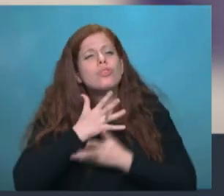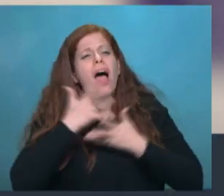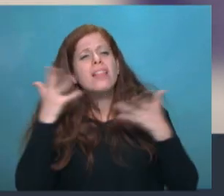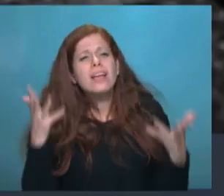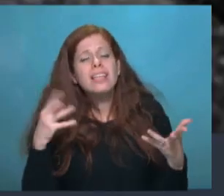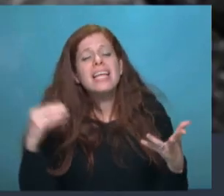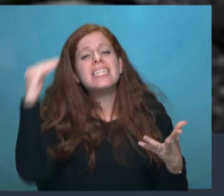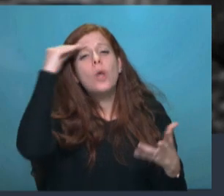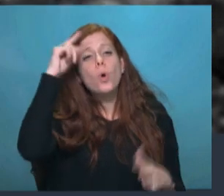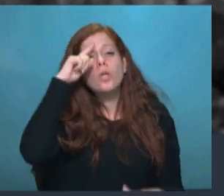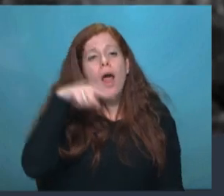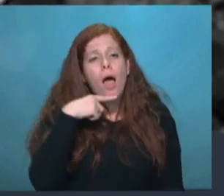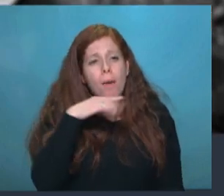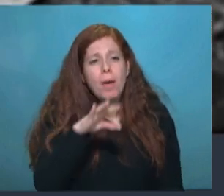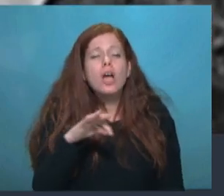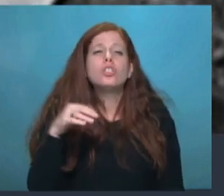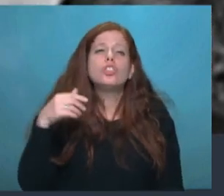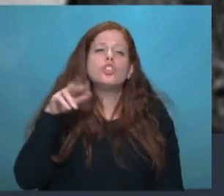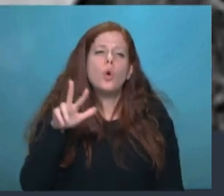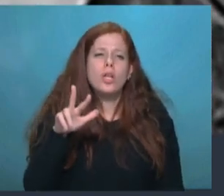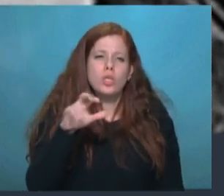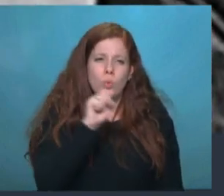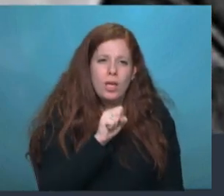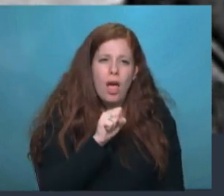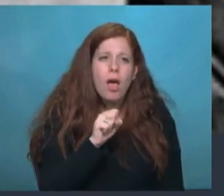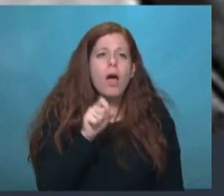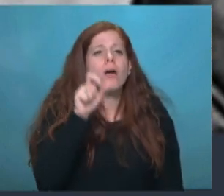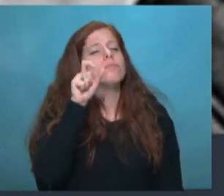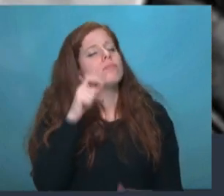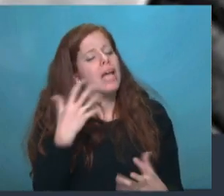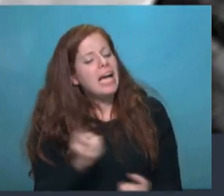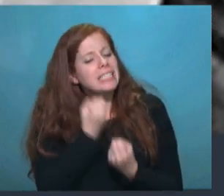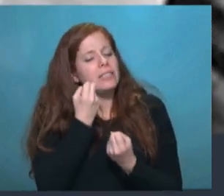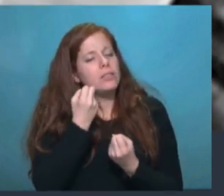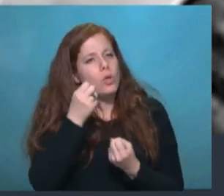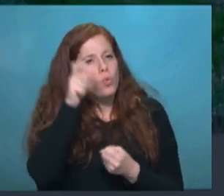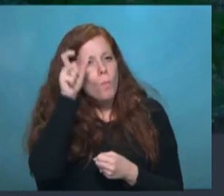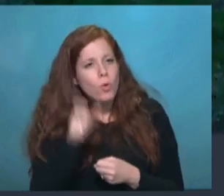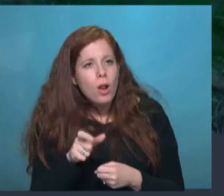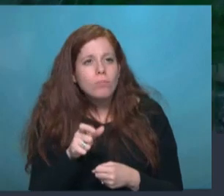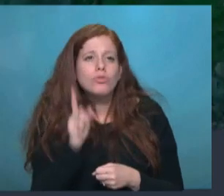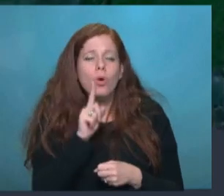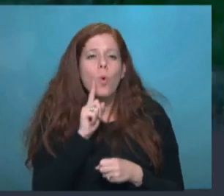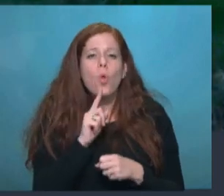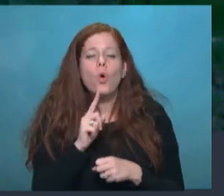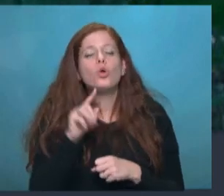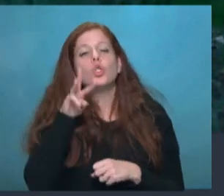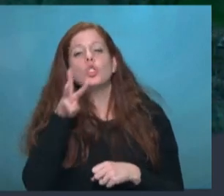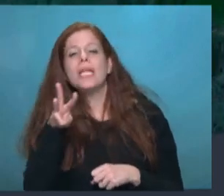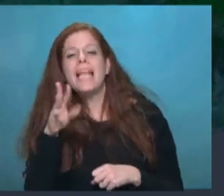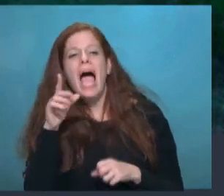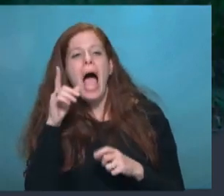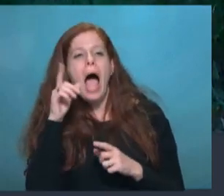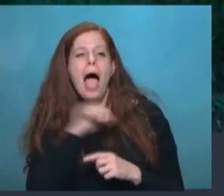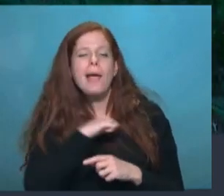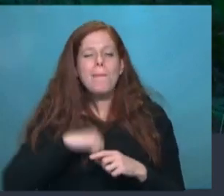של אביו צ'יאונה סוגיארה. חסיד אומות עולם שזכה לכינוי שינדלר היפני. לא היה כל